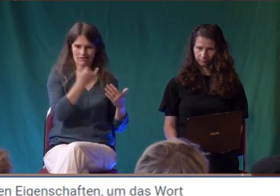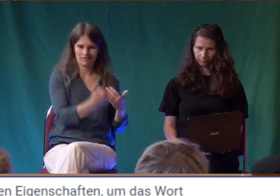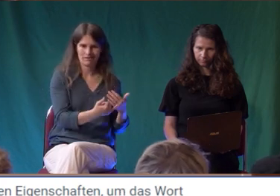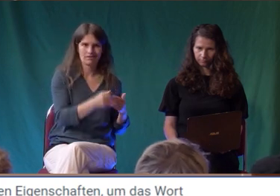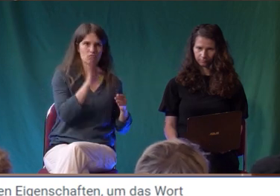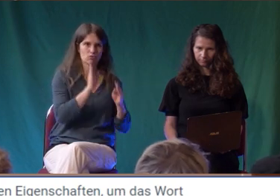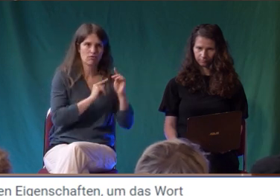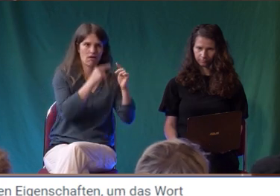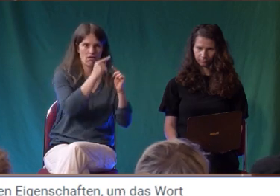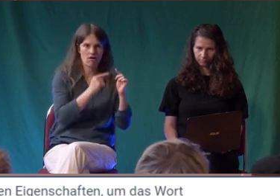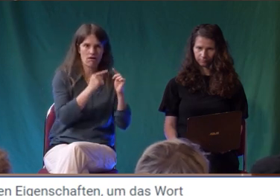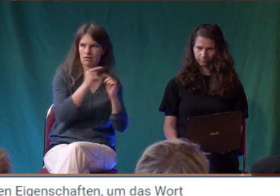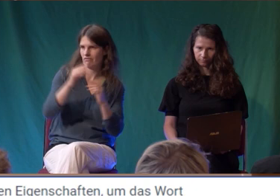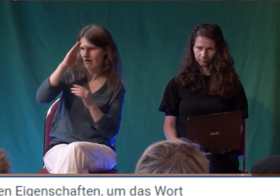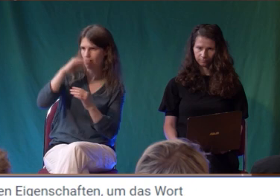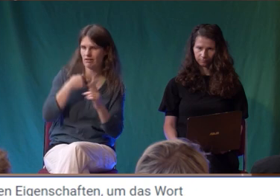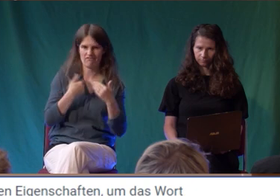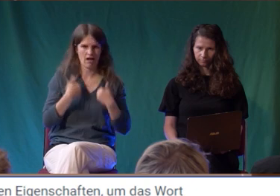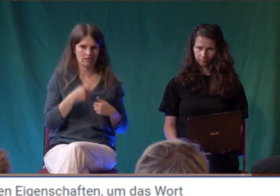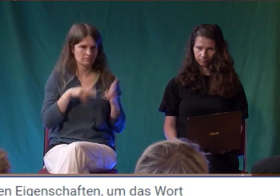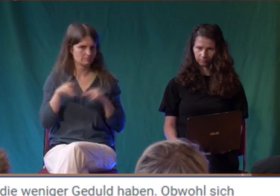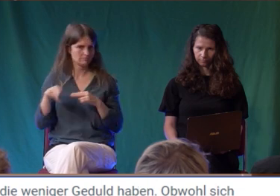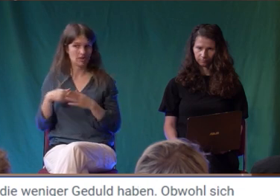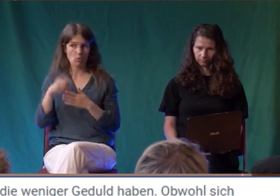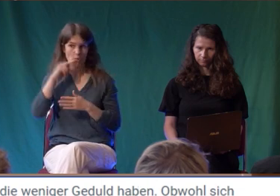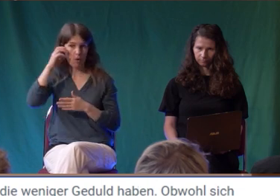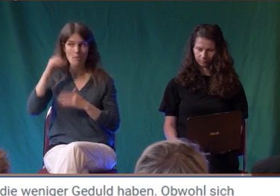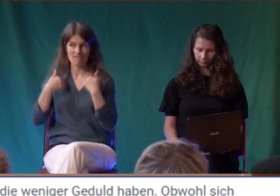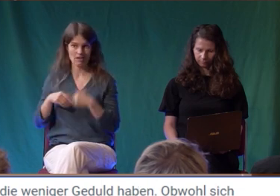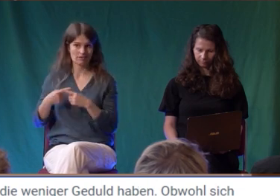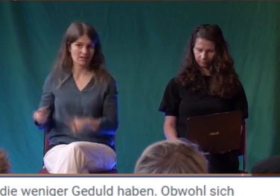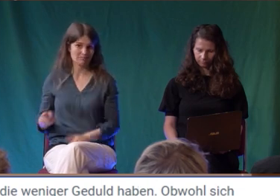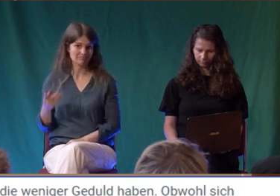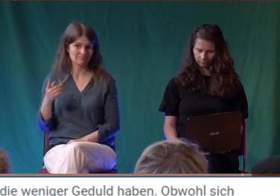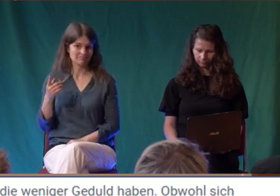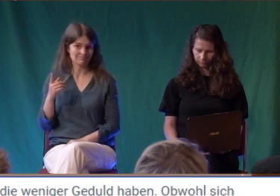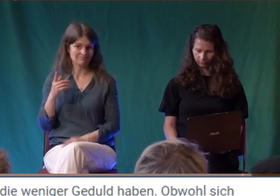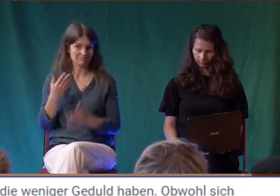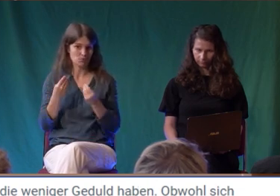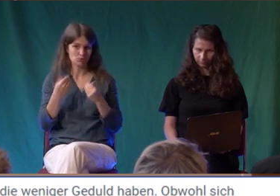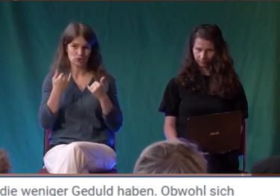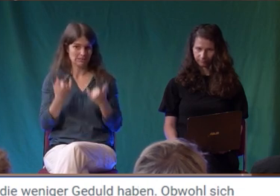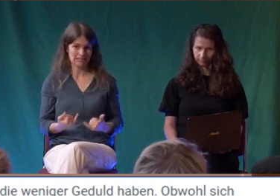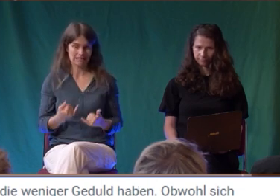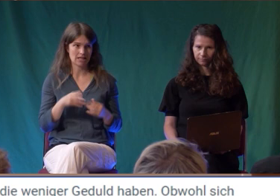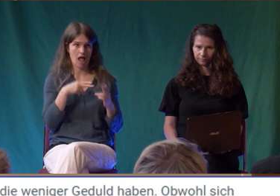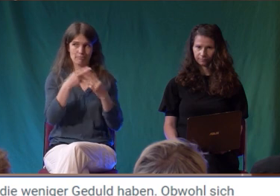auf unterschiedlich ihr Verhalten auch Großeltern anpassen Kinder sind da selbst sehr anpassungsfähig